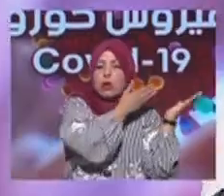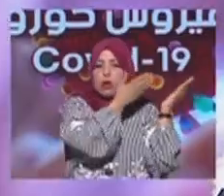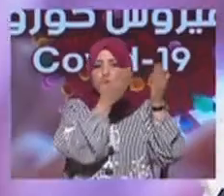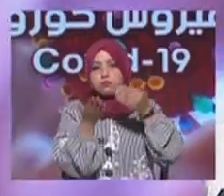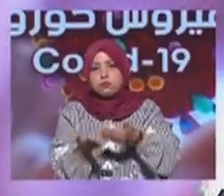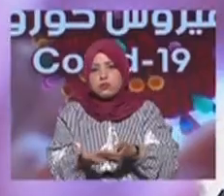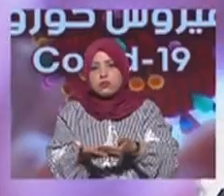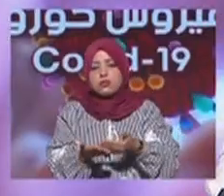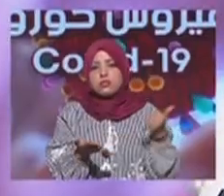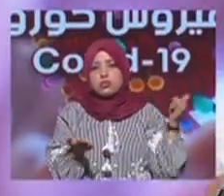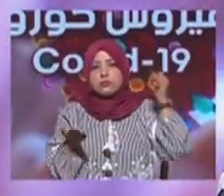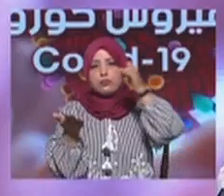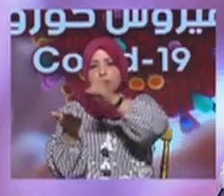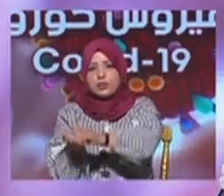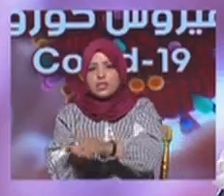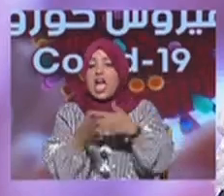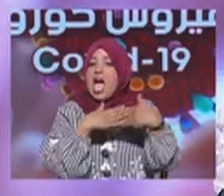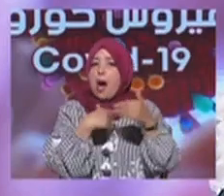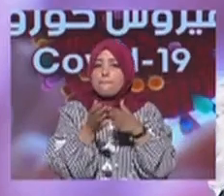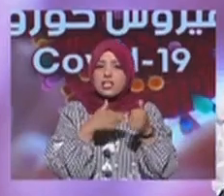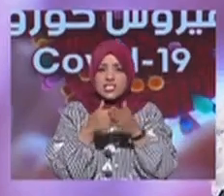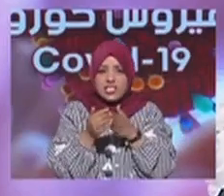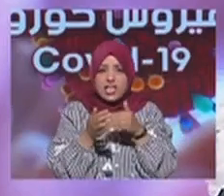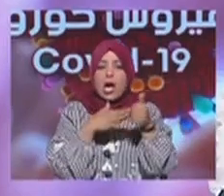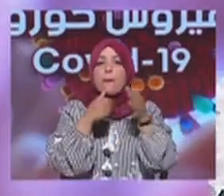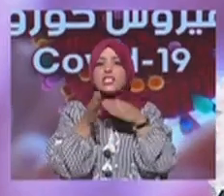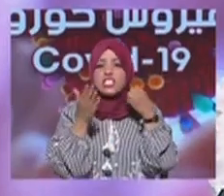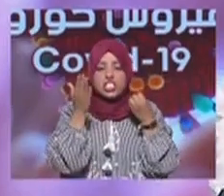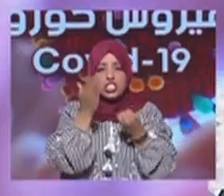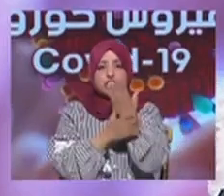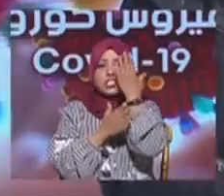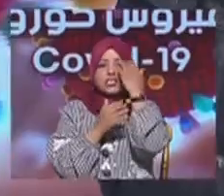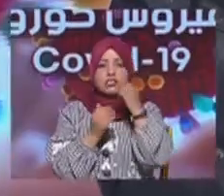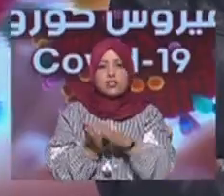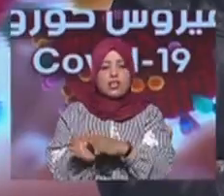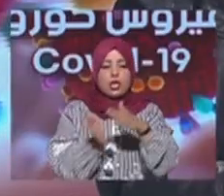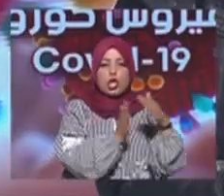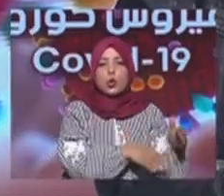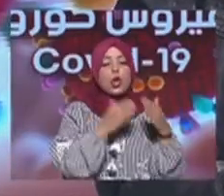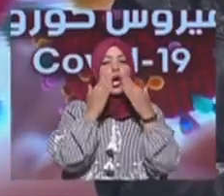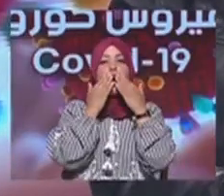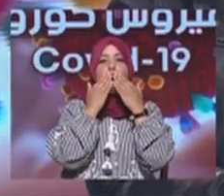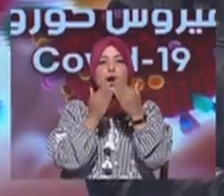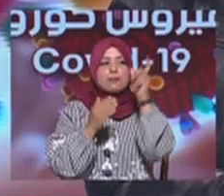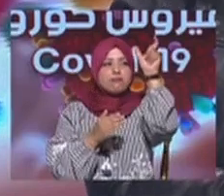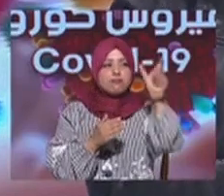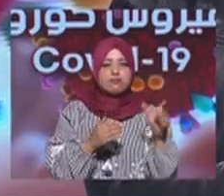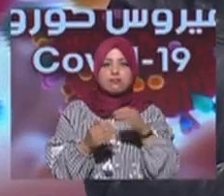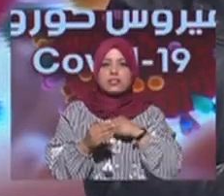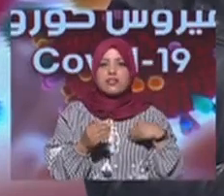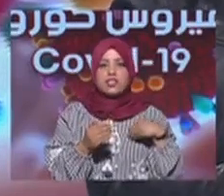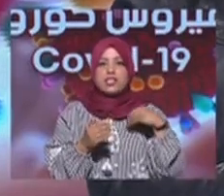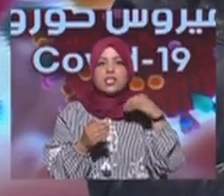تجي الاله، غدوه الصباح ولا في العشيه زي ما توصل شاني كل. شو جزيل لك دكتوره عواطف الموسي على